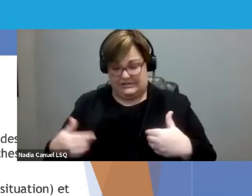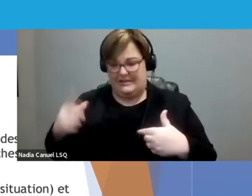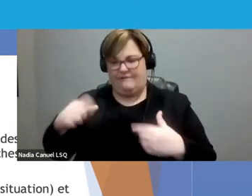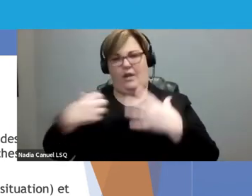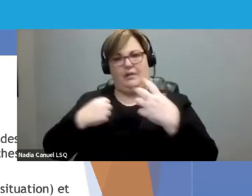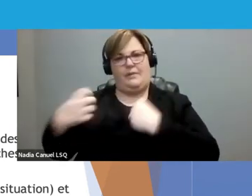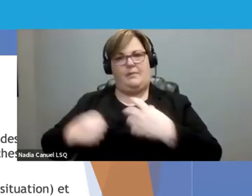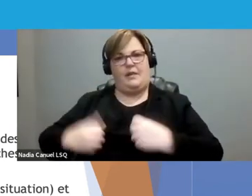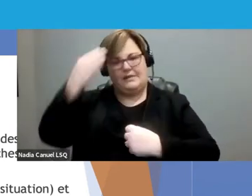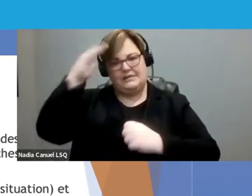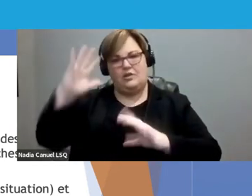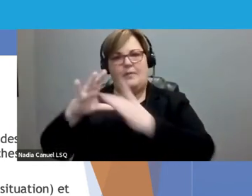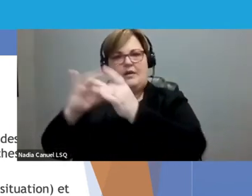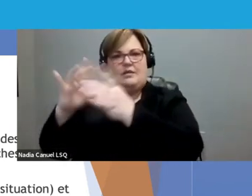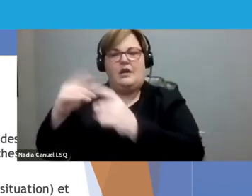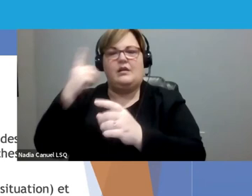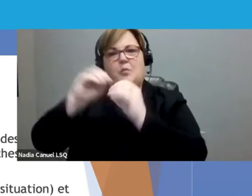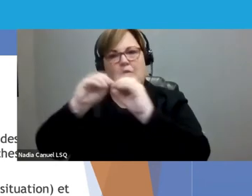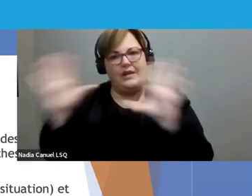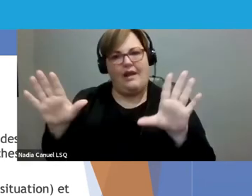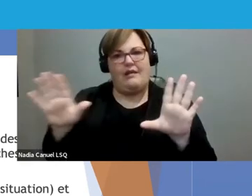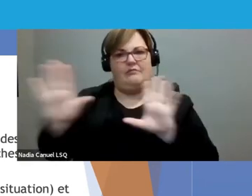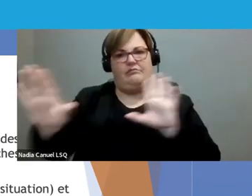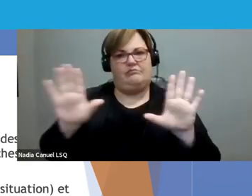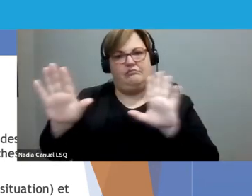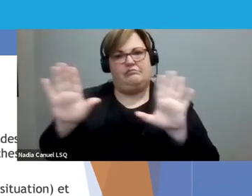pas par en avant pour elle.